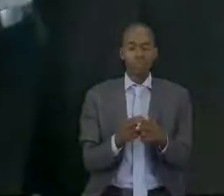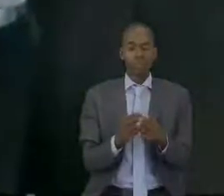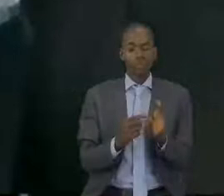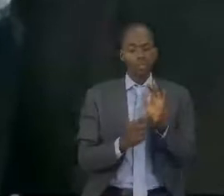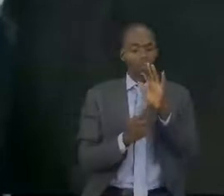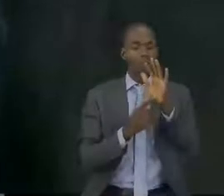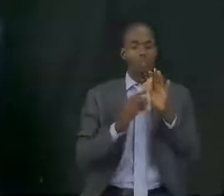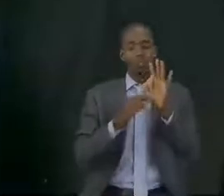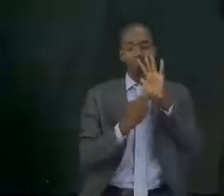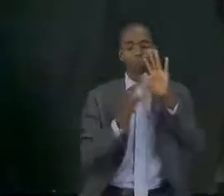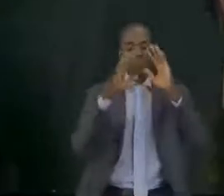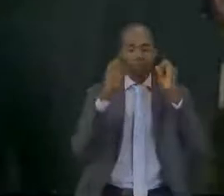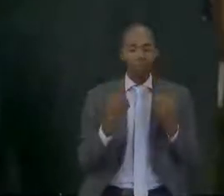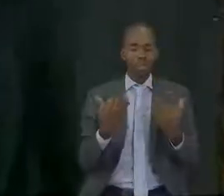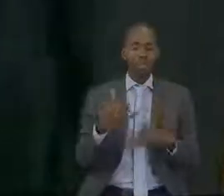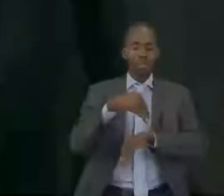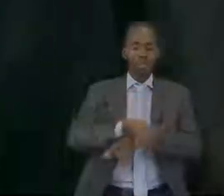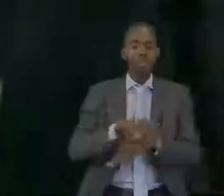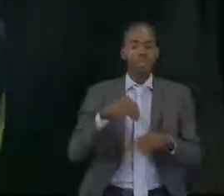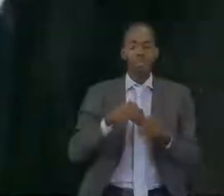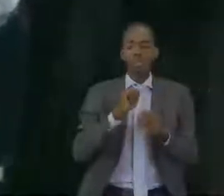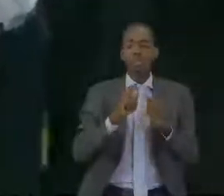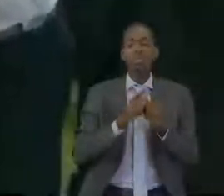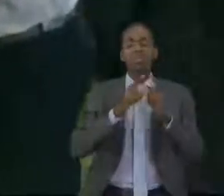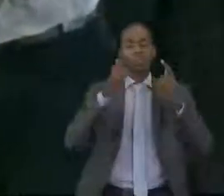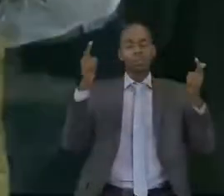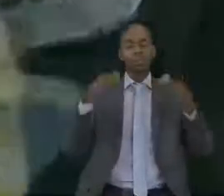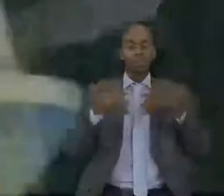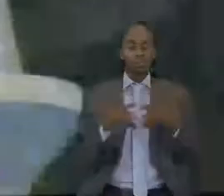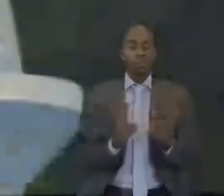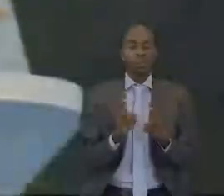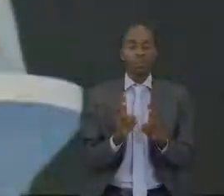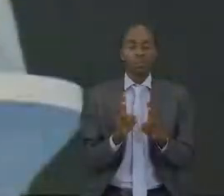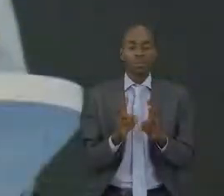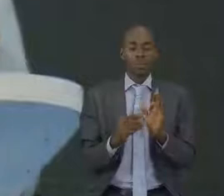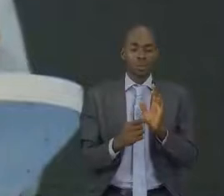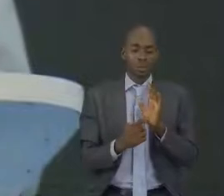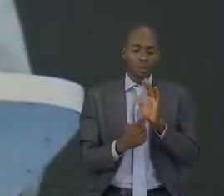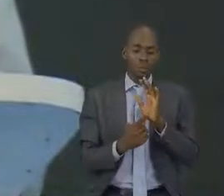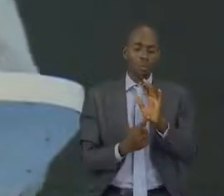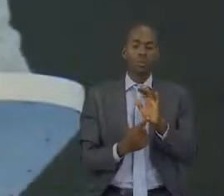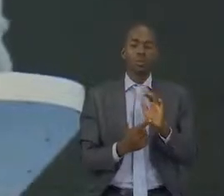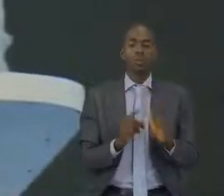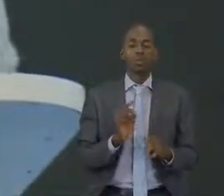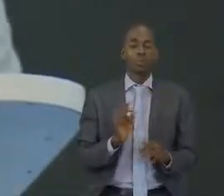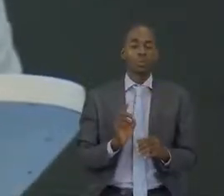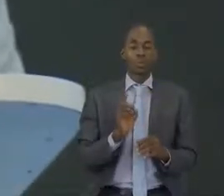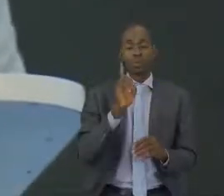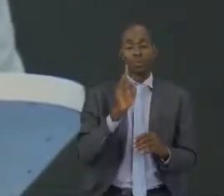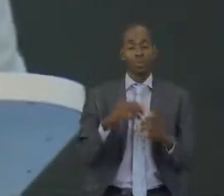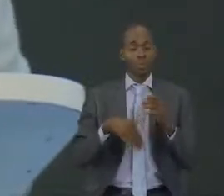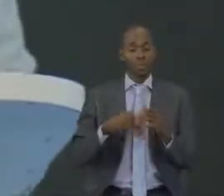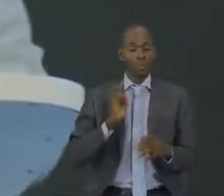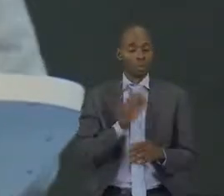ce soir de façon sans précédent. Manifeste ton amour à chacun